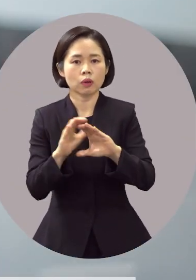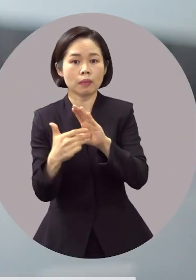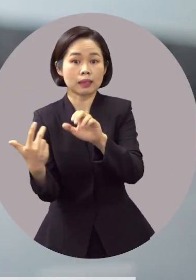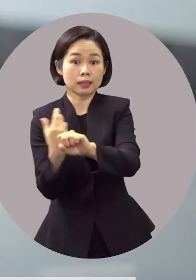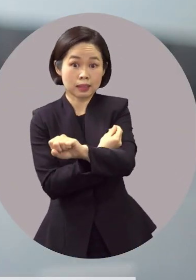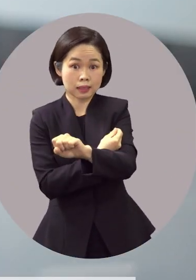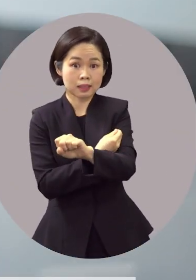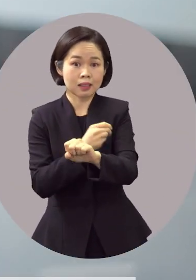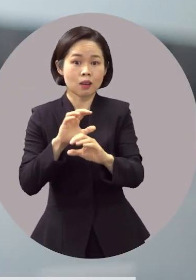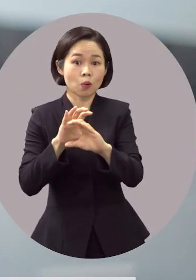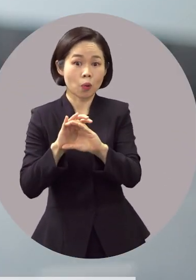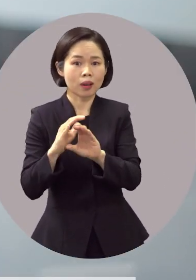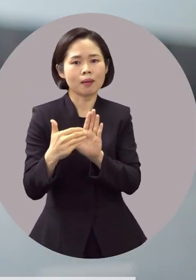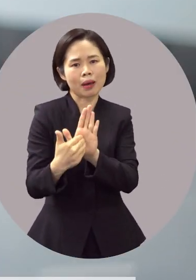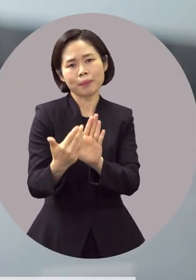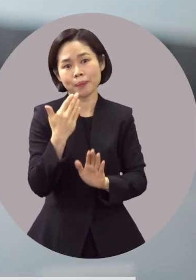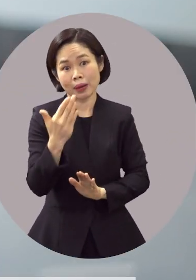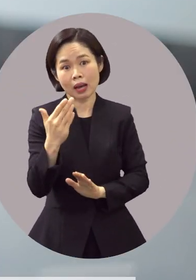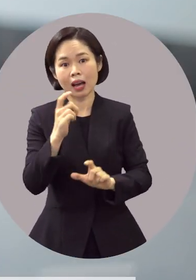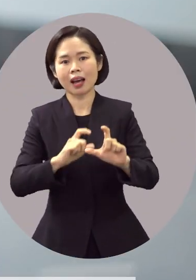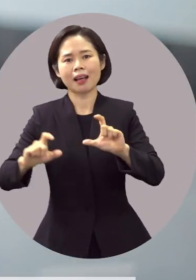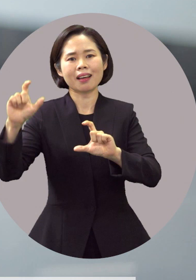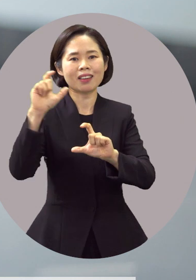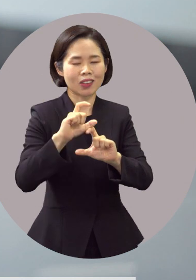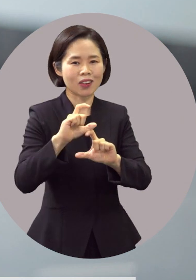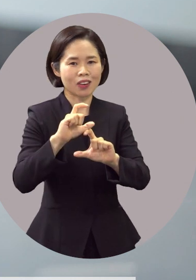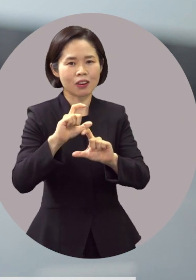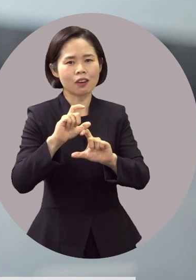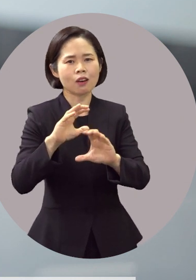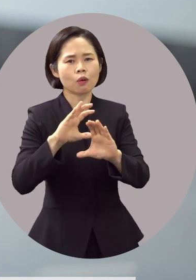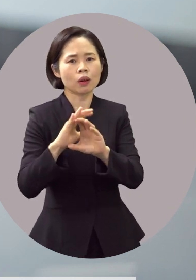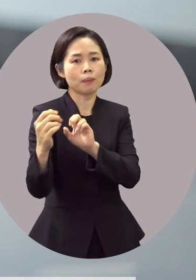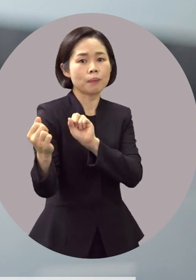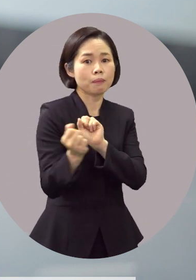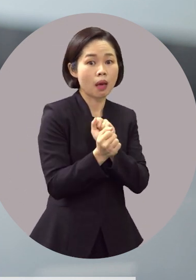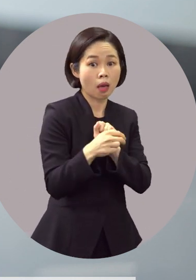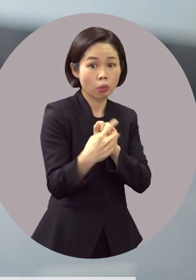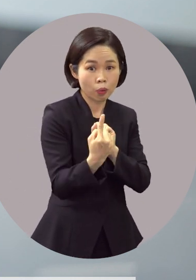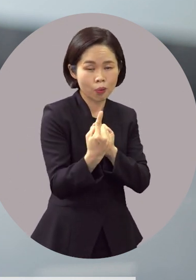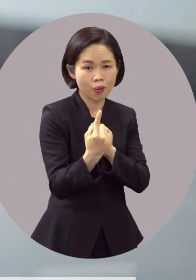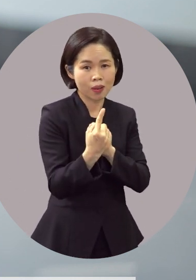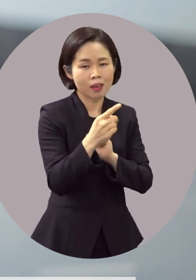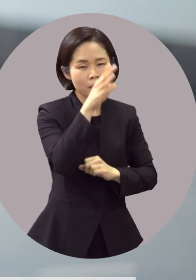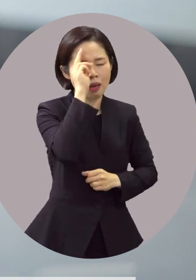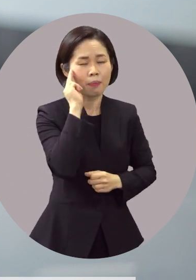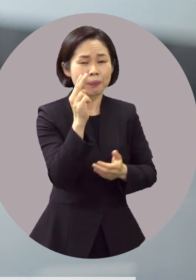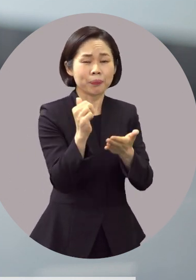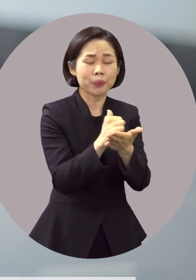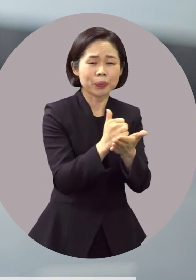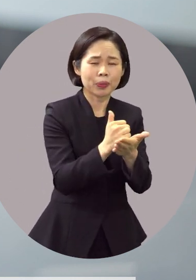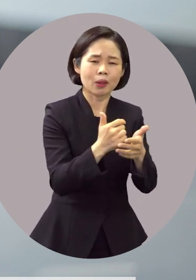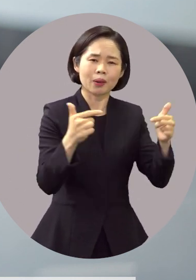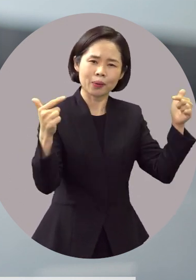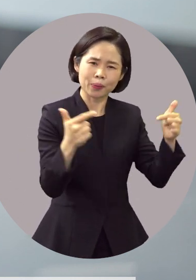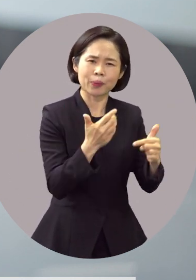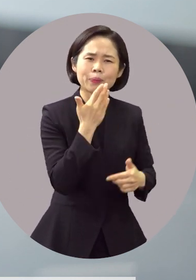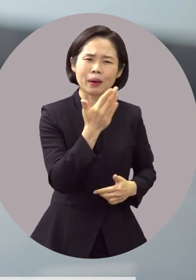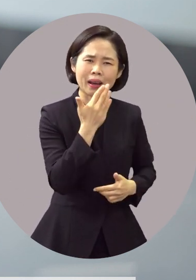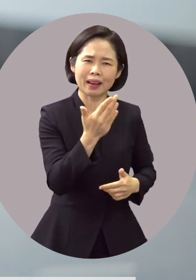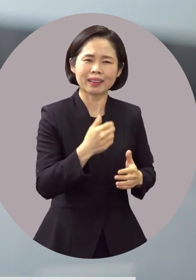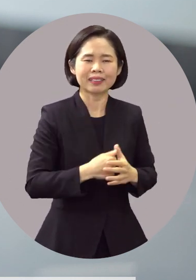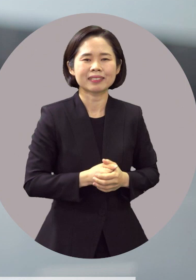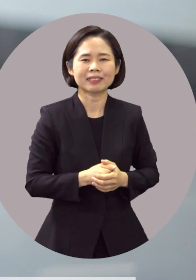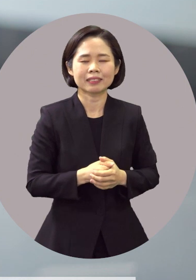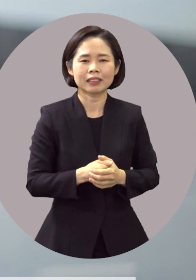백신을 맞으면 코로나 감염을 예방하는 효과도 있지만 특히 코로나에 감염되었을 때 중증 질환으로 진행될